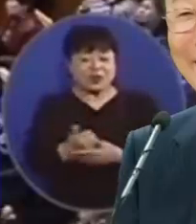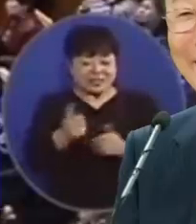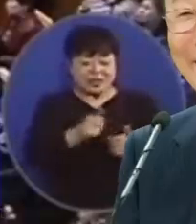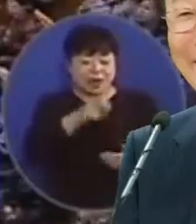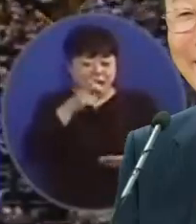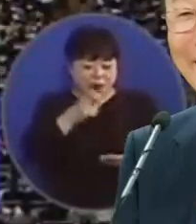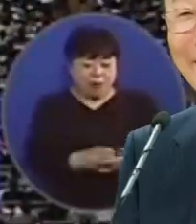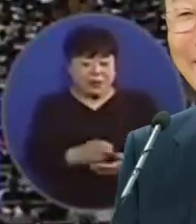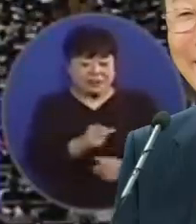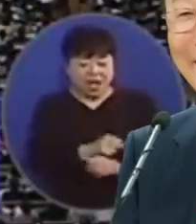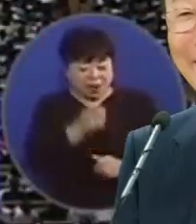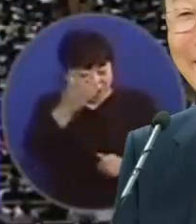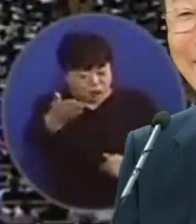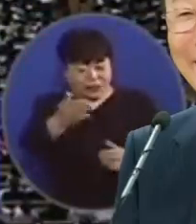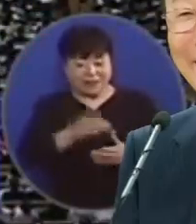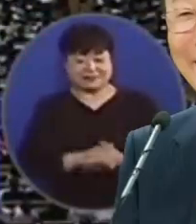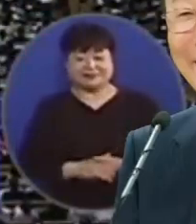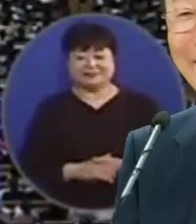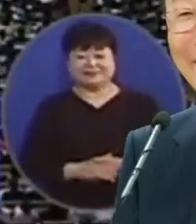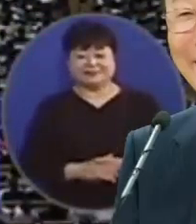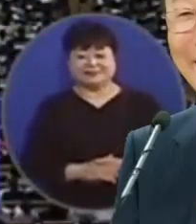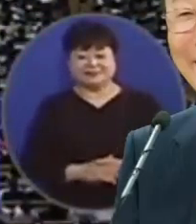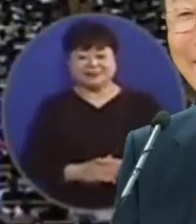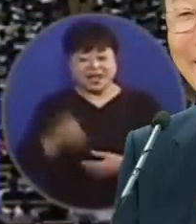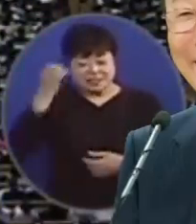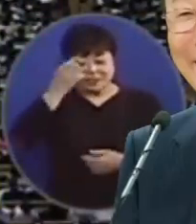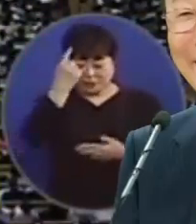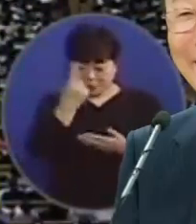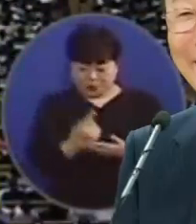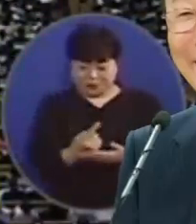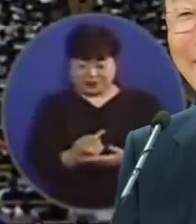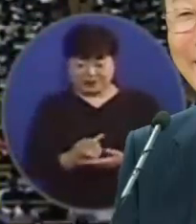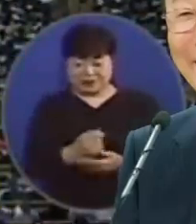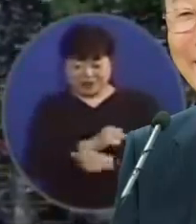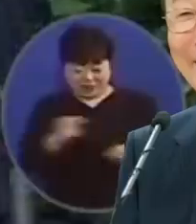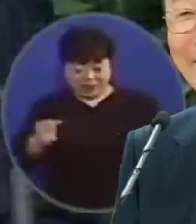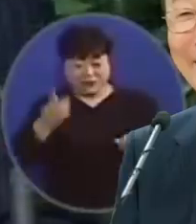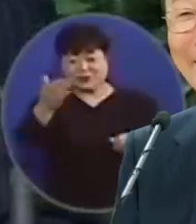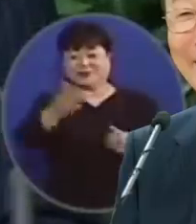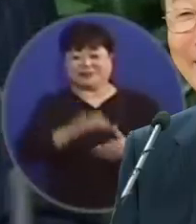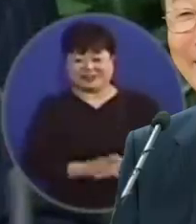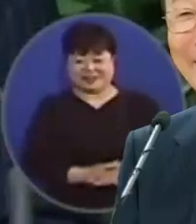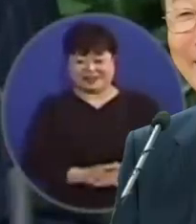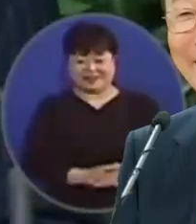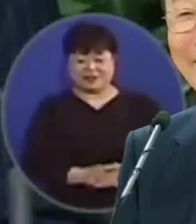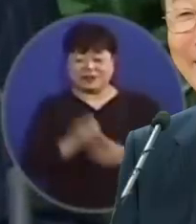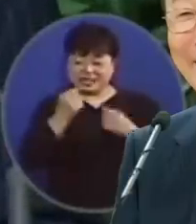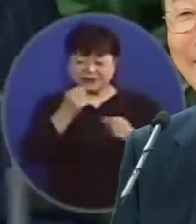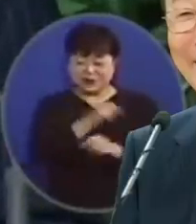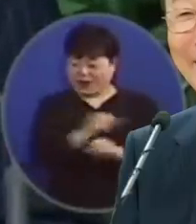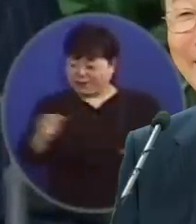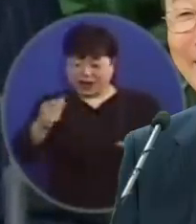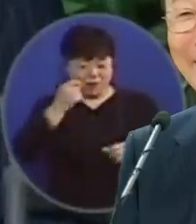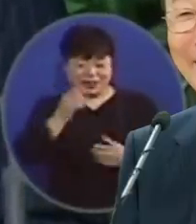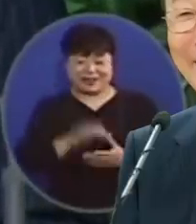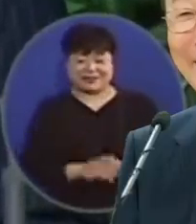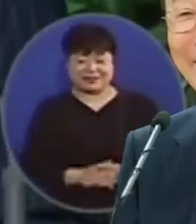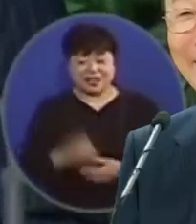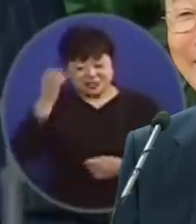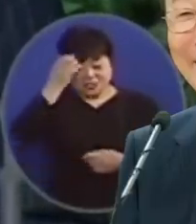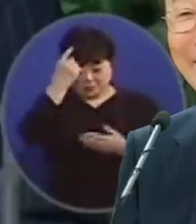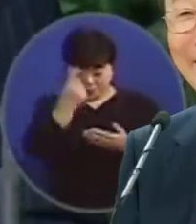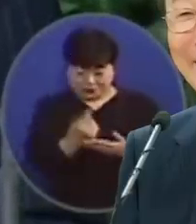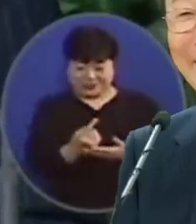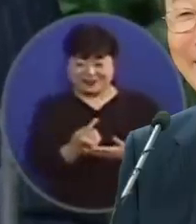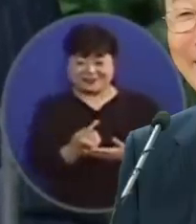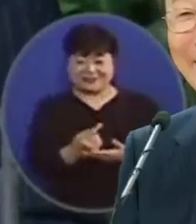너를 해방하였습니다. 성령이 오셔서 우리를 해방시키는 것입니다. 우리의 힘으로 해방이 안 돼요. 성령이